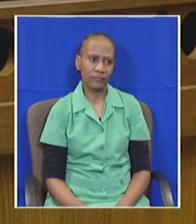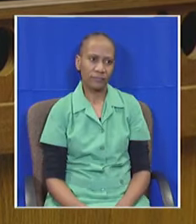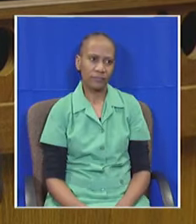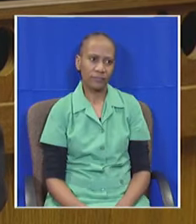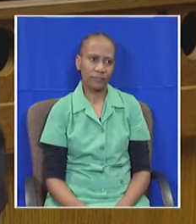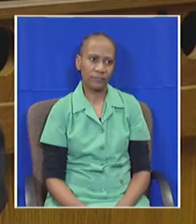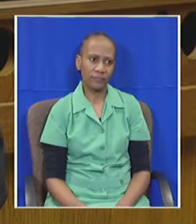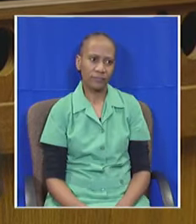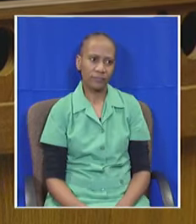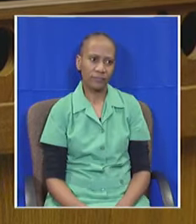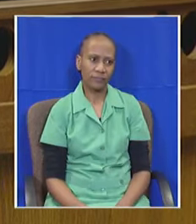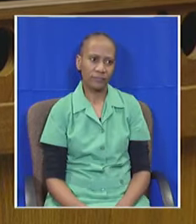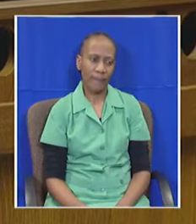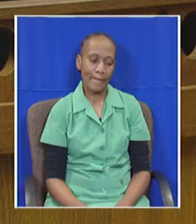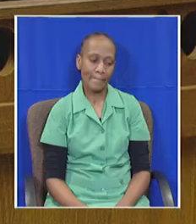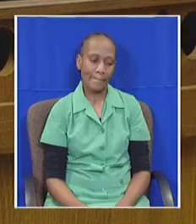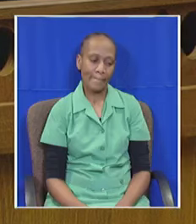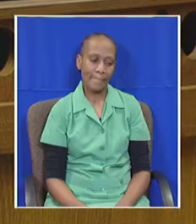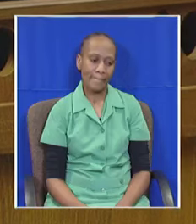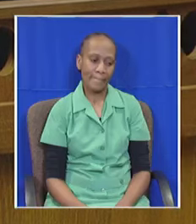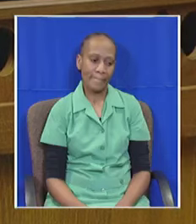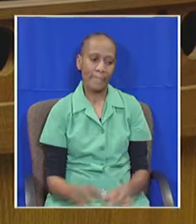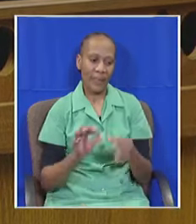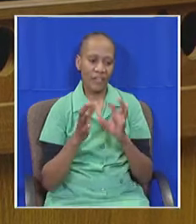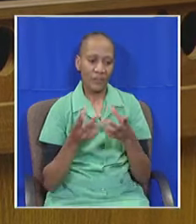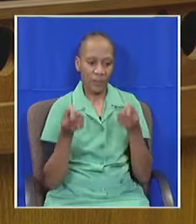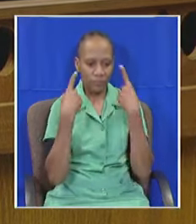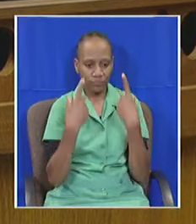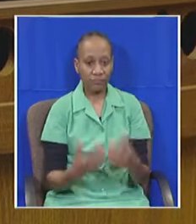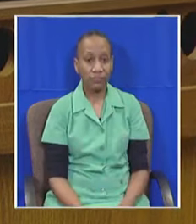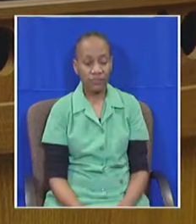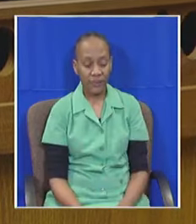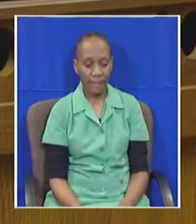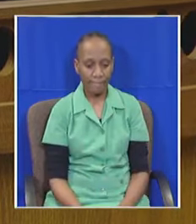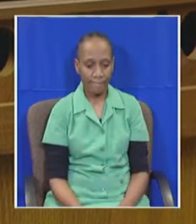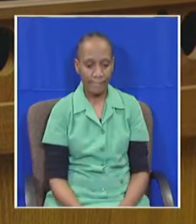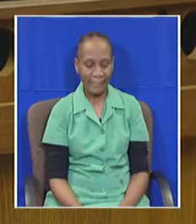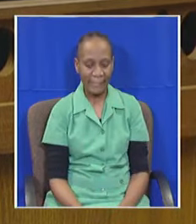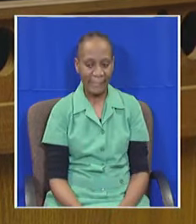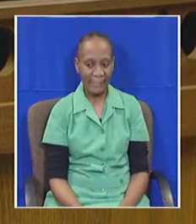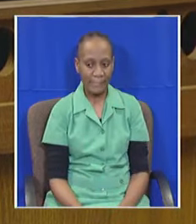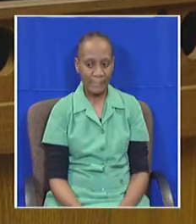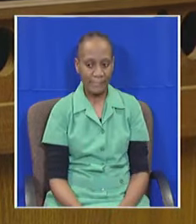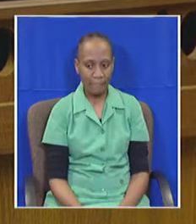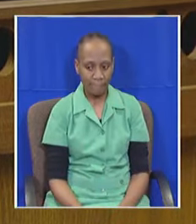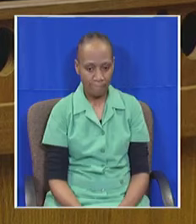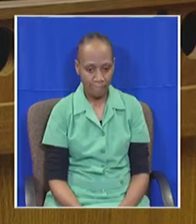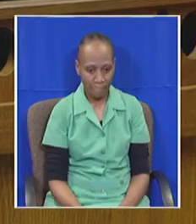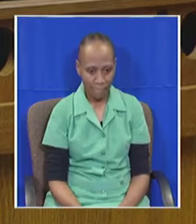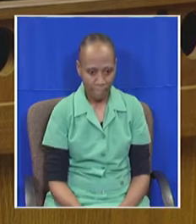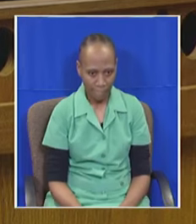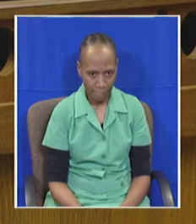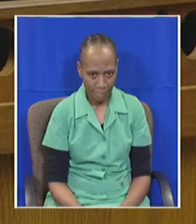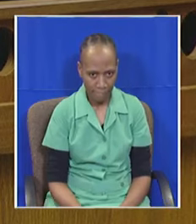waarvoor hulle eintlik glad nie gereed is of opgelei is nie. Dit het die effek gehad dat talle arm swart mense endemies blootgestel is aan